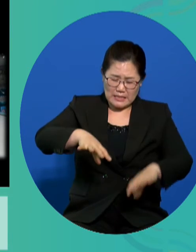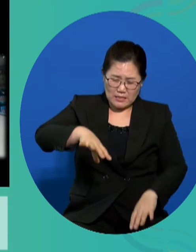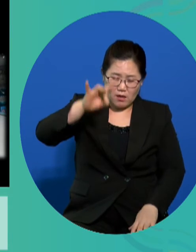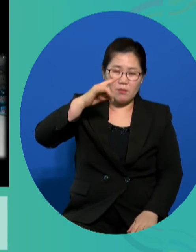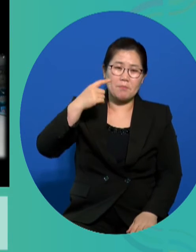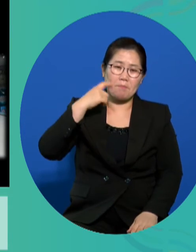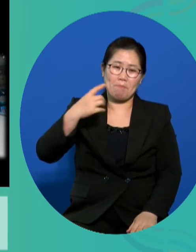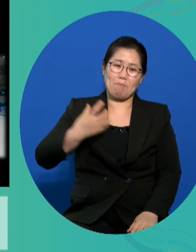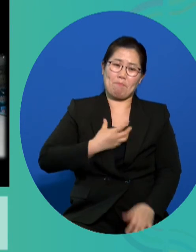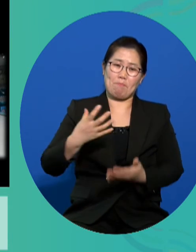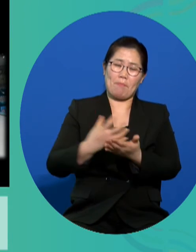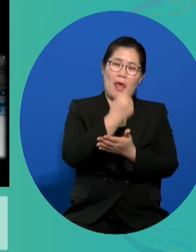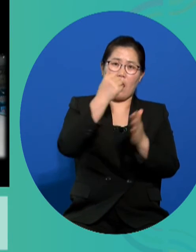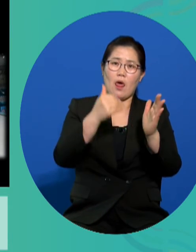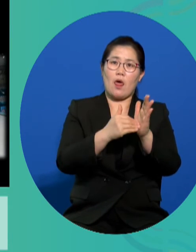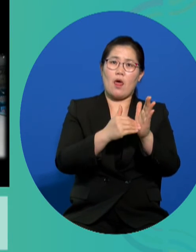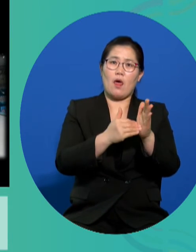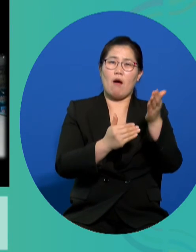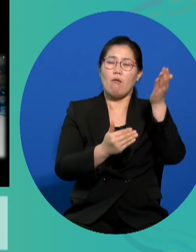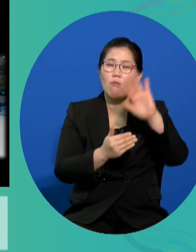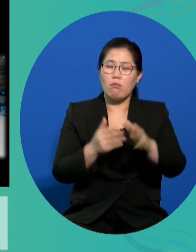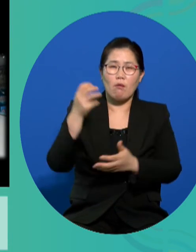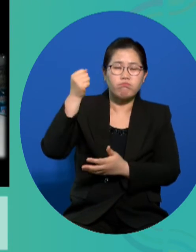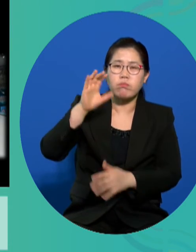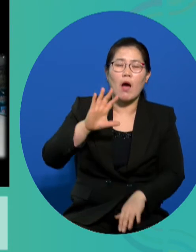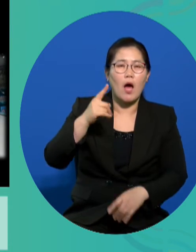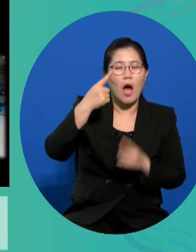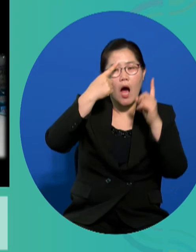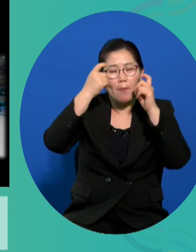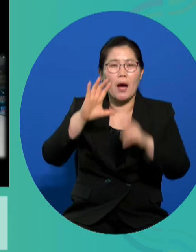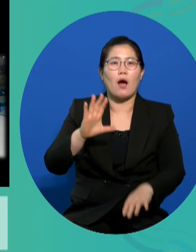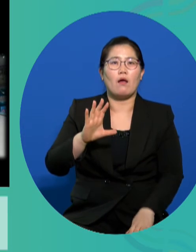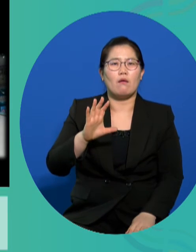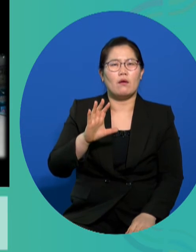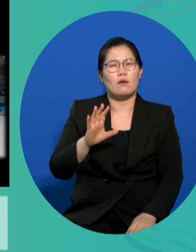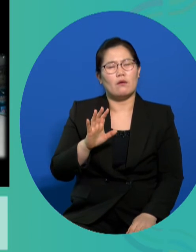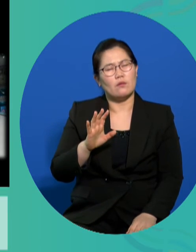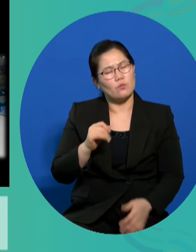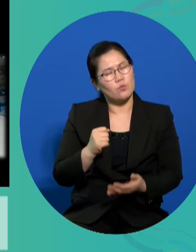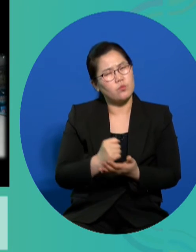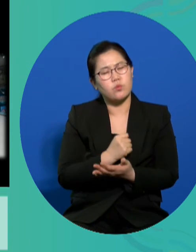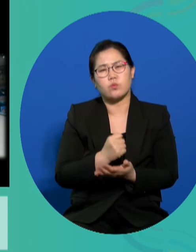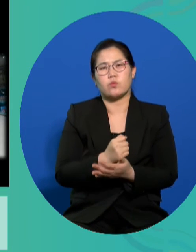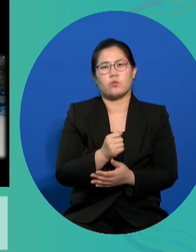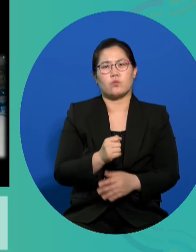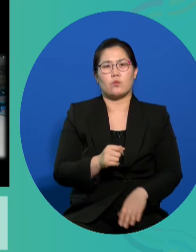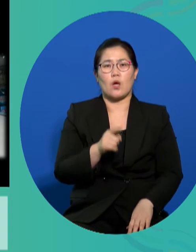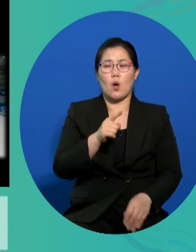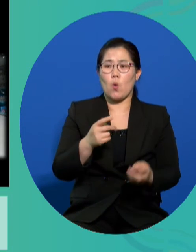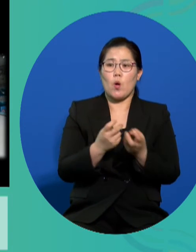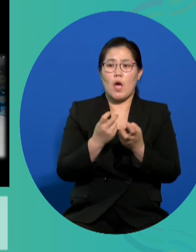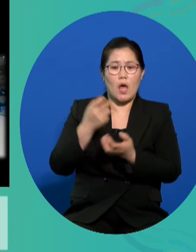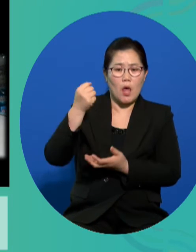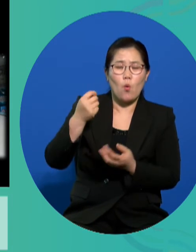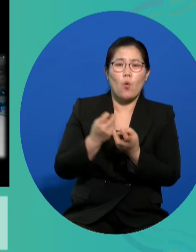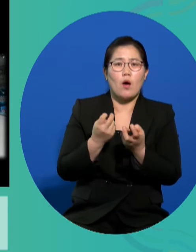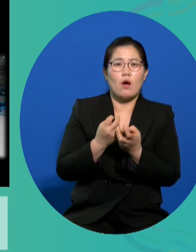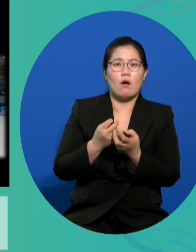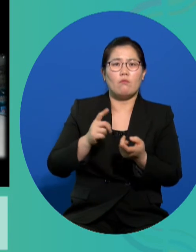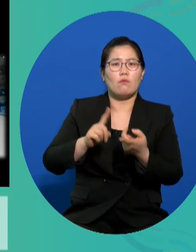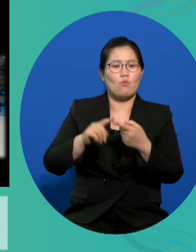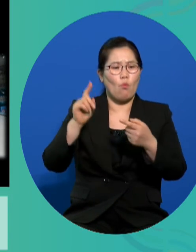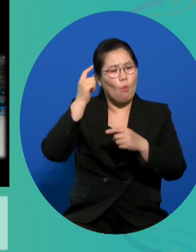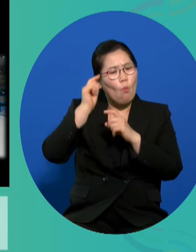불구하고 거기에 대한 유산의 가치 창출 이런 것들에 대한 고민이 전혀 없다. 좀 마음이